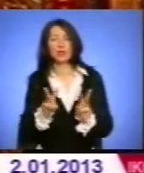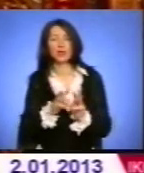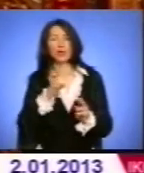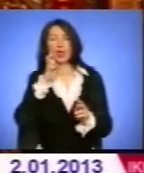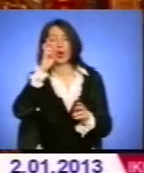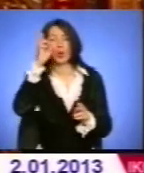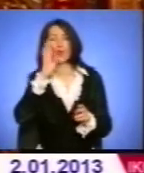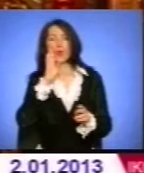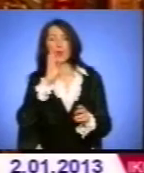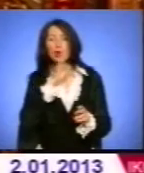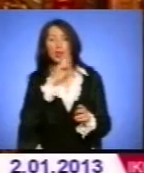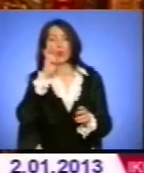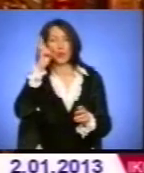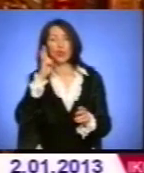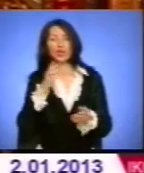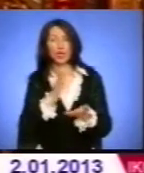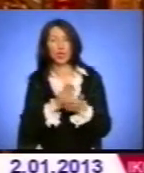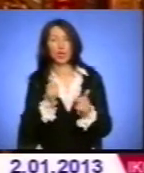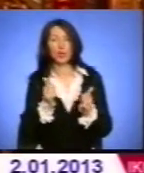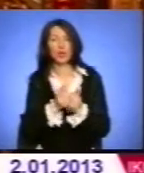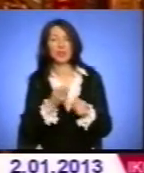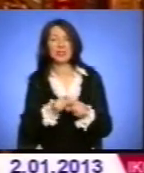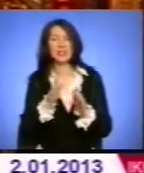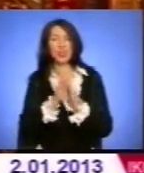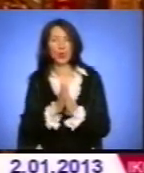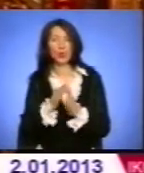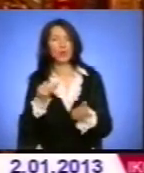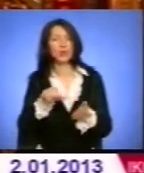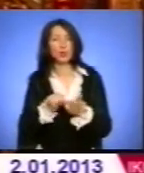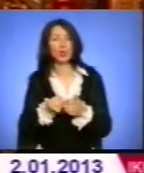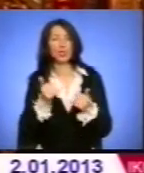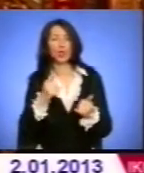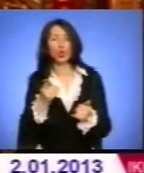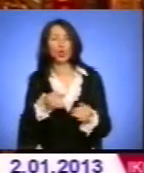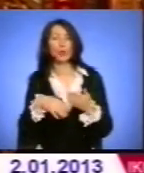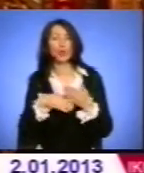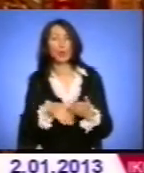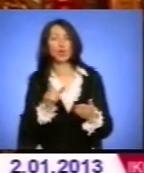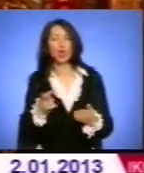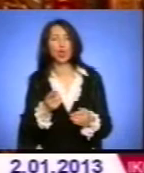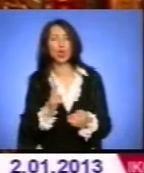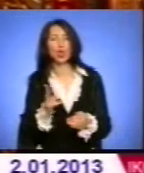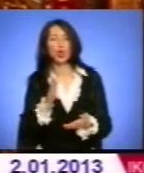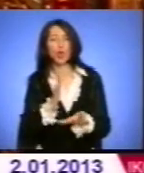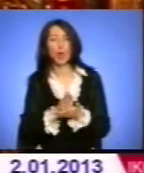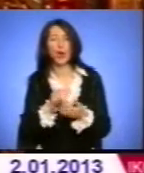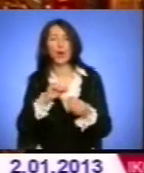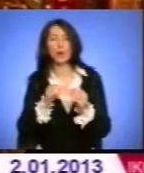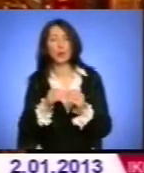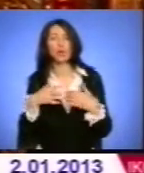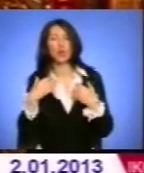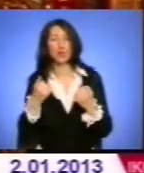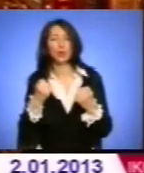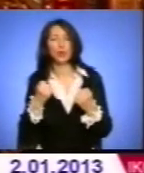ікони. І вона присутня для того, щоб допомогти людині, котра має проблеми зі